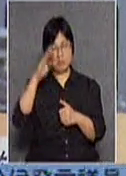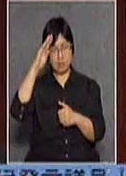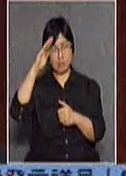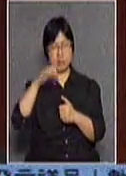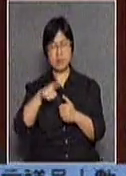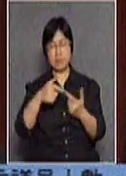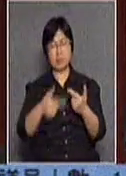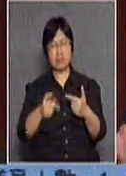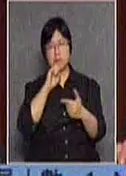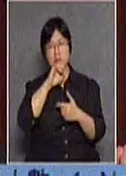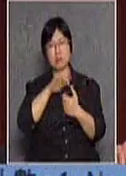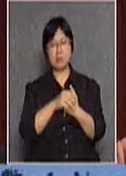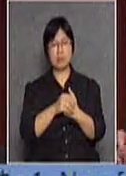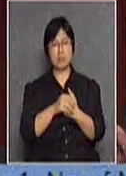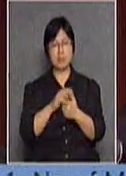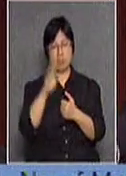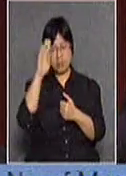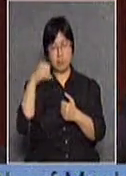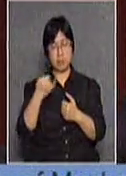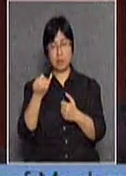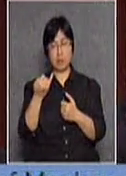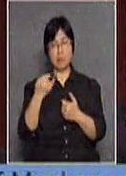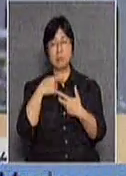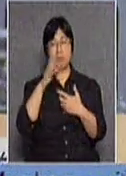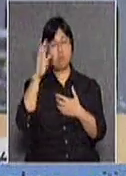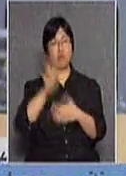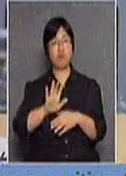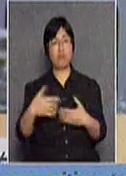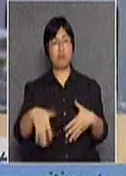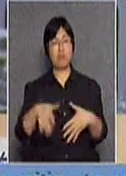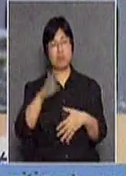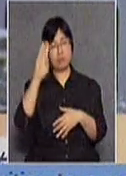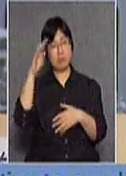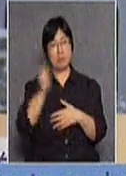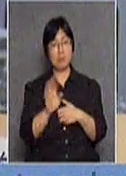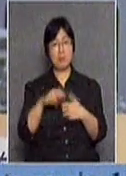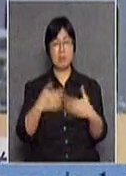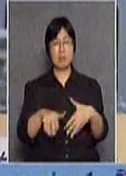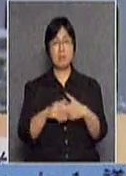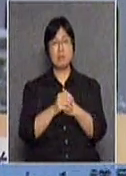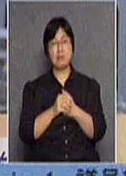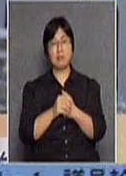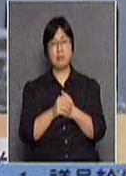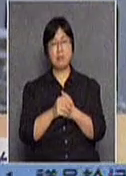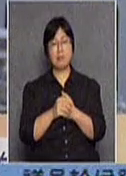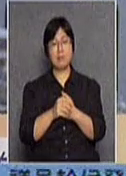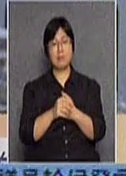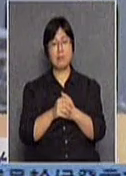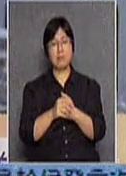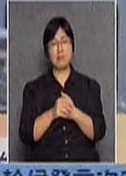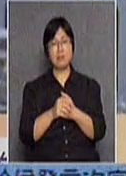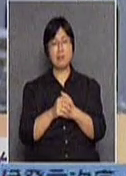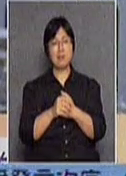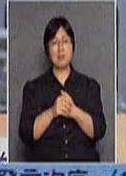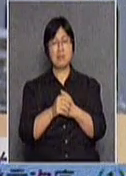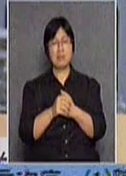請你繼續發言。 我唔道歉都唔得，咁我唔道歉啦。我唔道歉啦，而家。好啦，嗱，